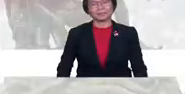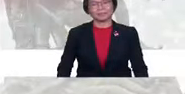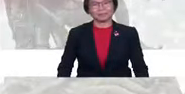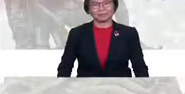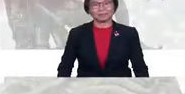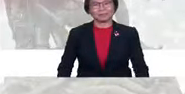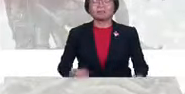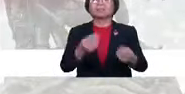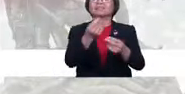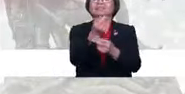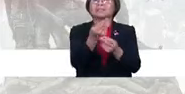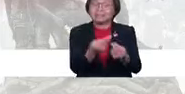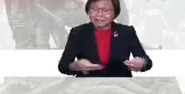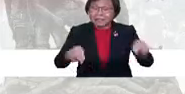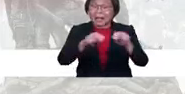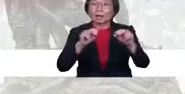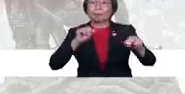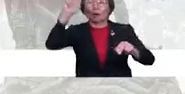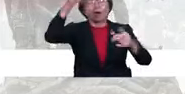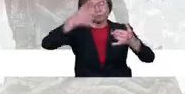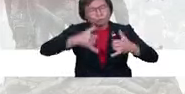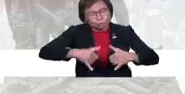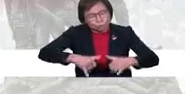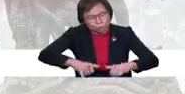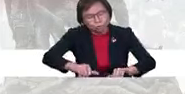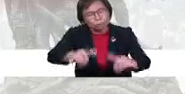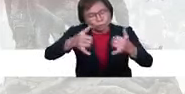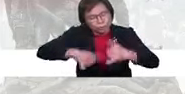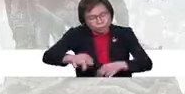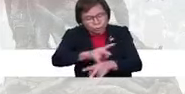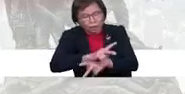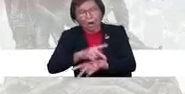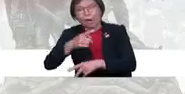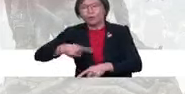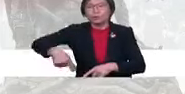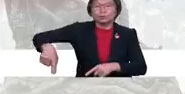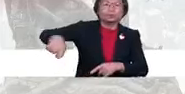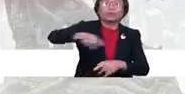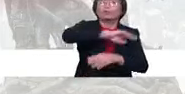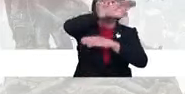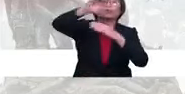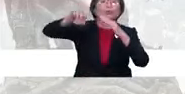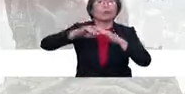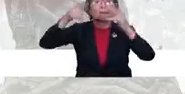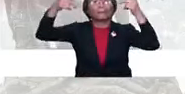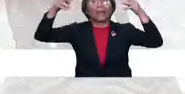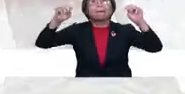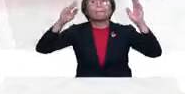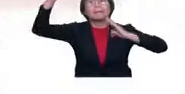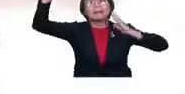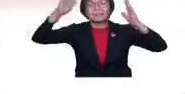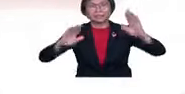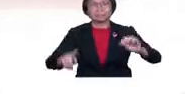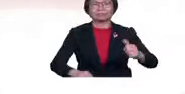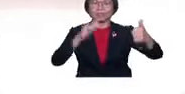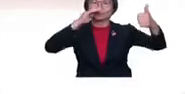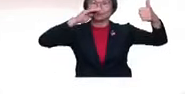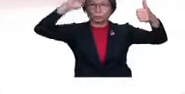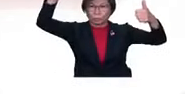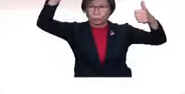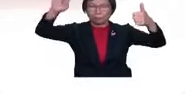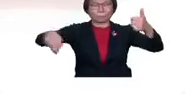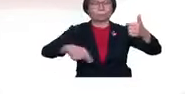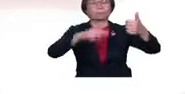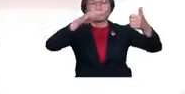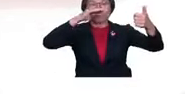nilai kemerdekaan negara ini terus dipelihara oleh kesemua Perdana Menteri Malaysia tunku Abdul Rahman